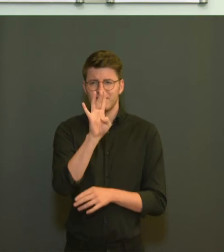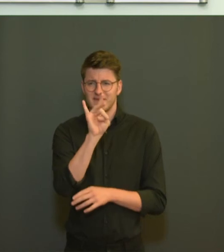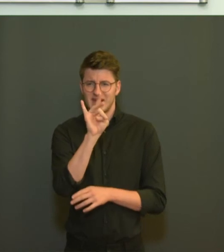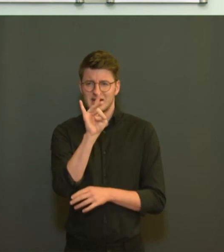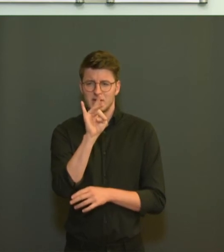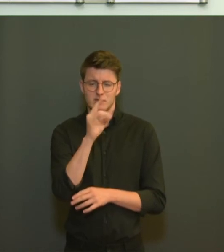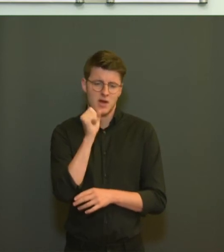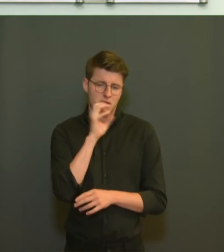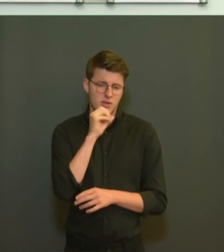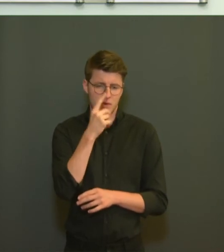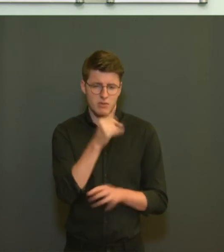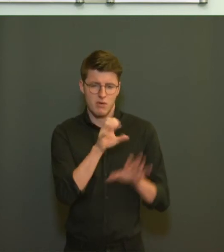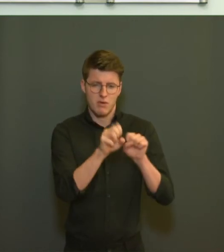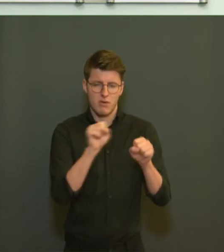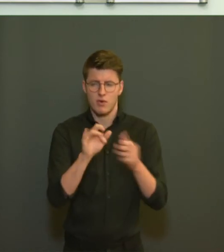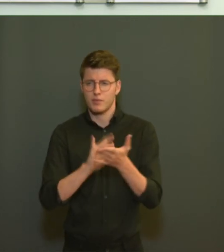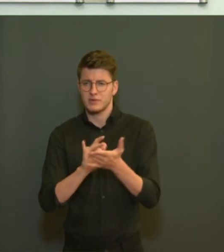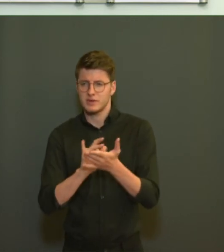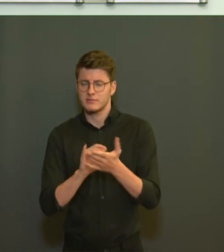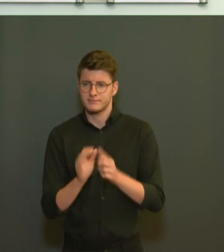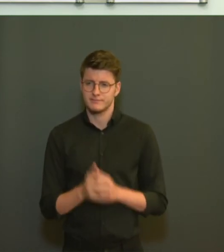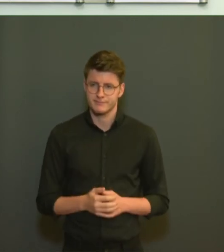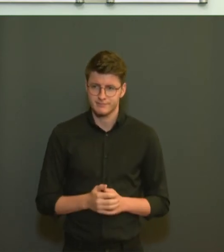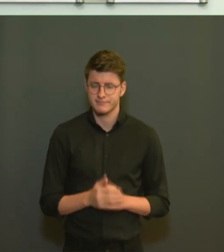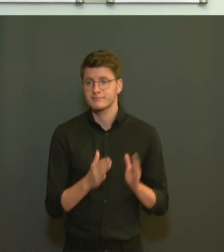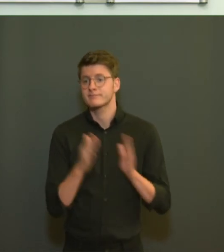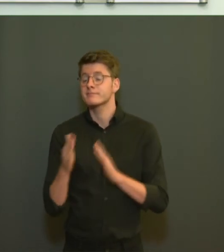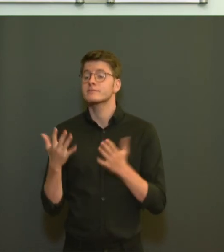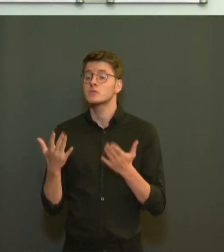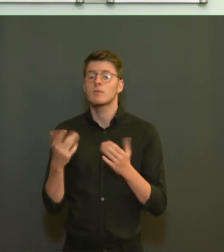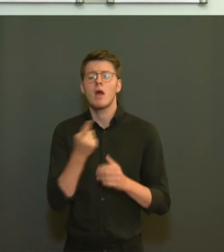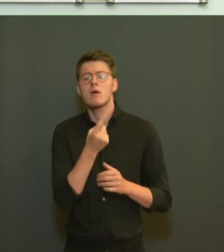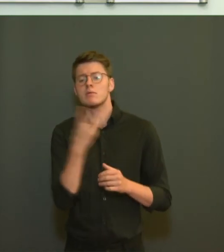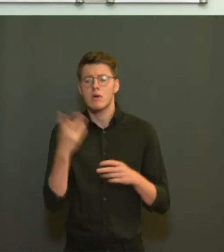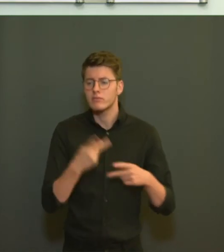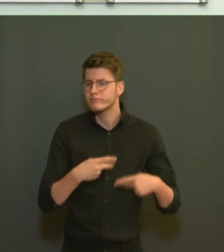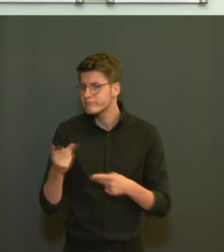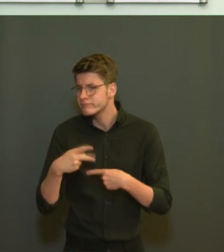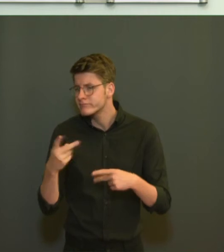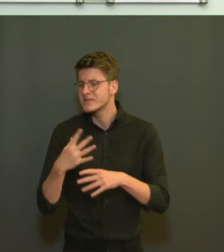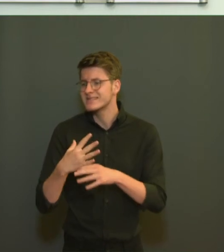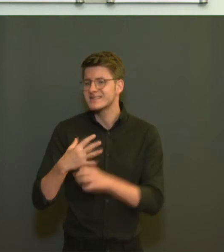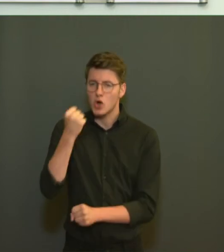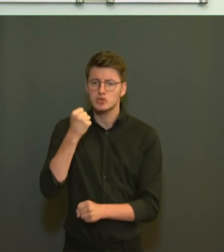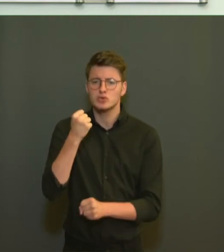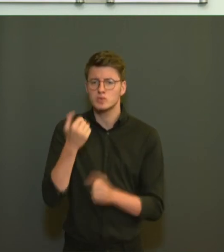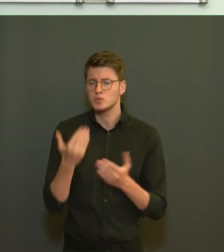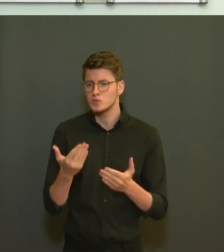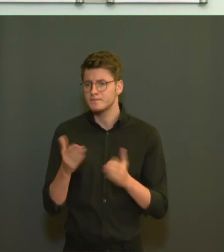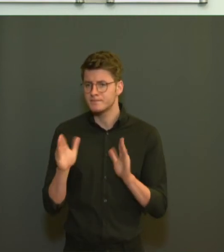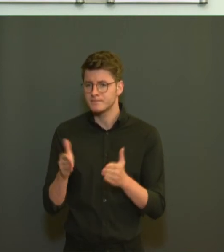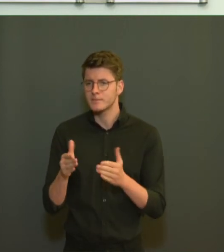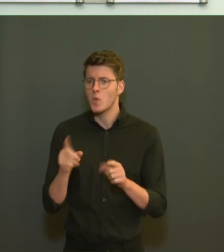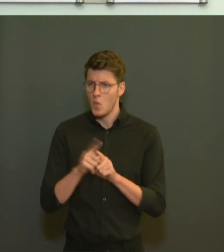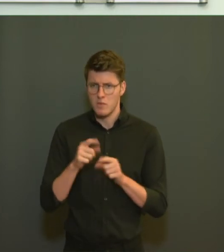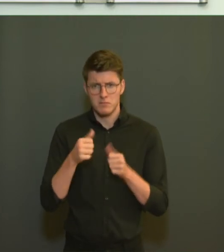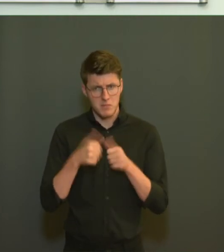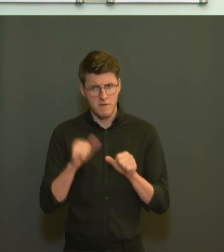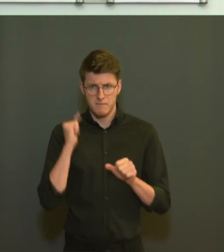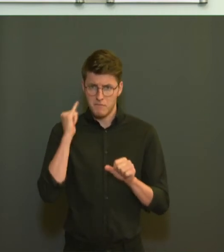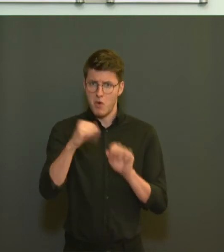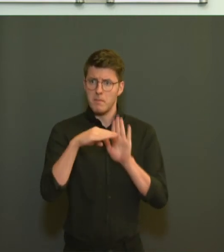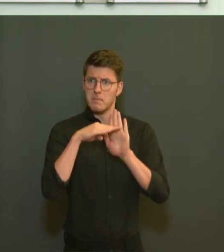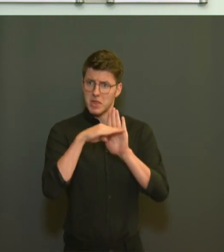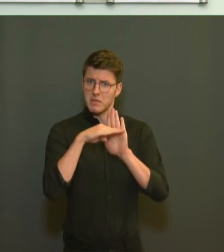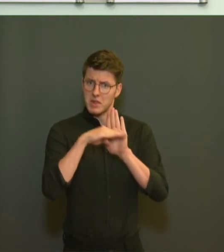nieuwe ziekenhuisopnames blijft de dalende trend van de voorbije dagen zich wel verder zetten. De voorbije week